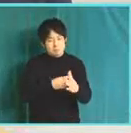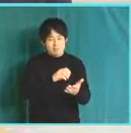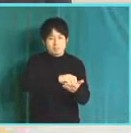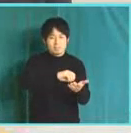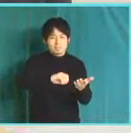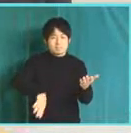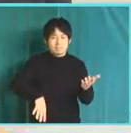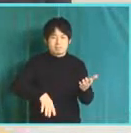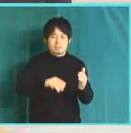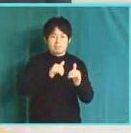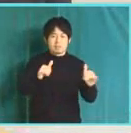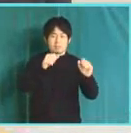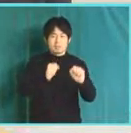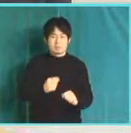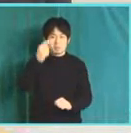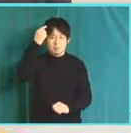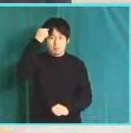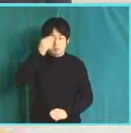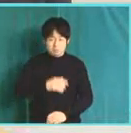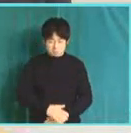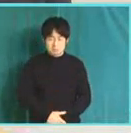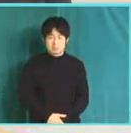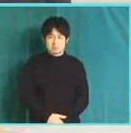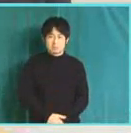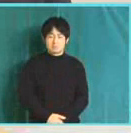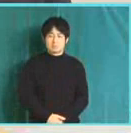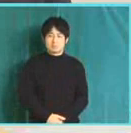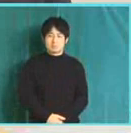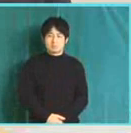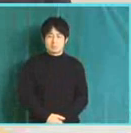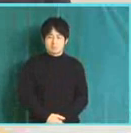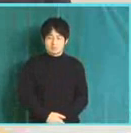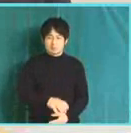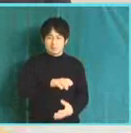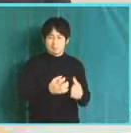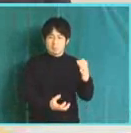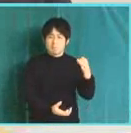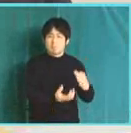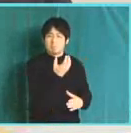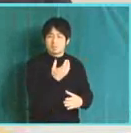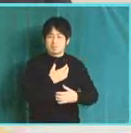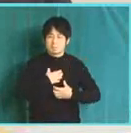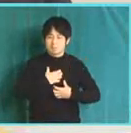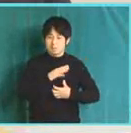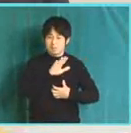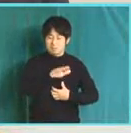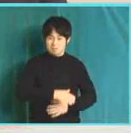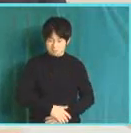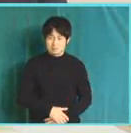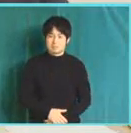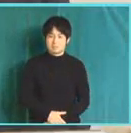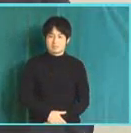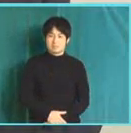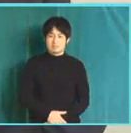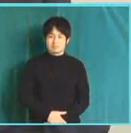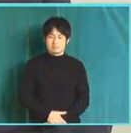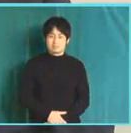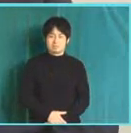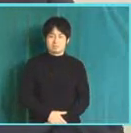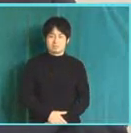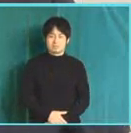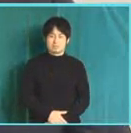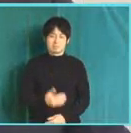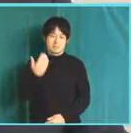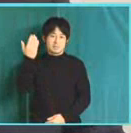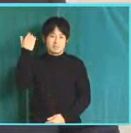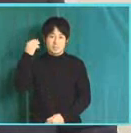セルゴミと一緒に混ぜてしまっている方もいらっしゃったかもしれませんけれども、はい、大きな事故につながりかねないですからね。 そうですね、はい、